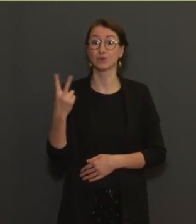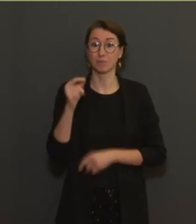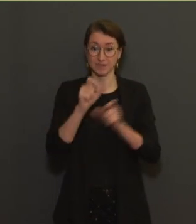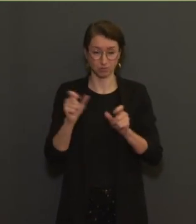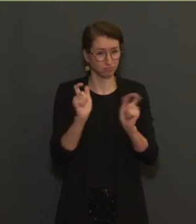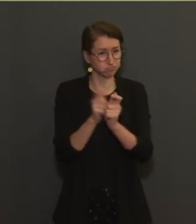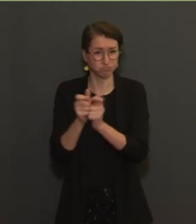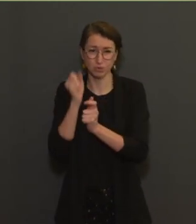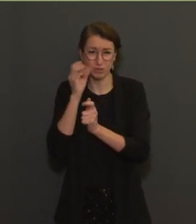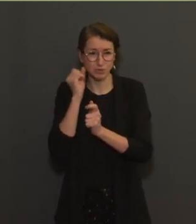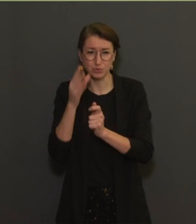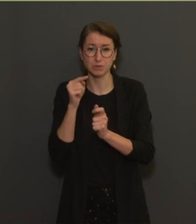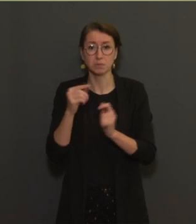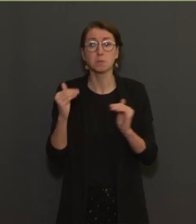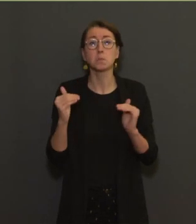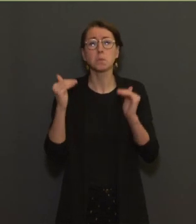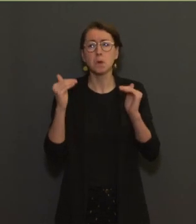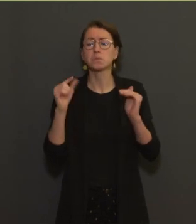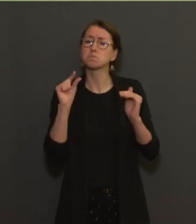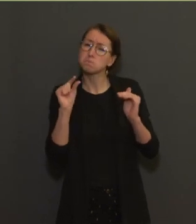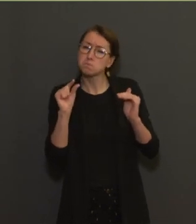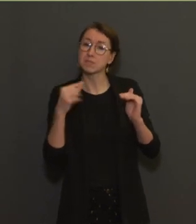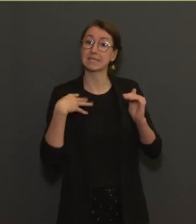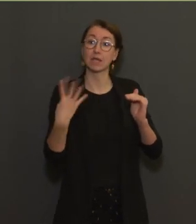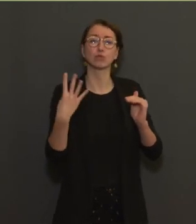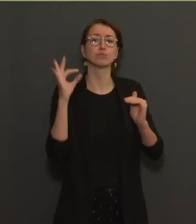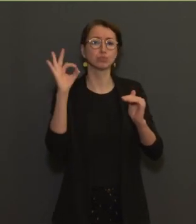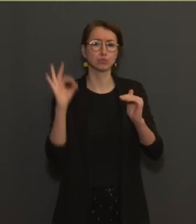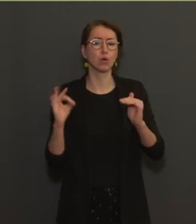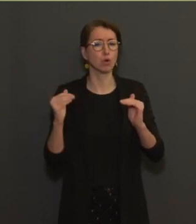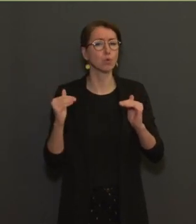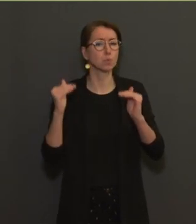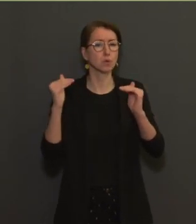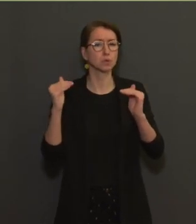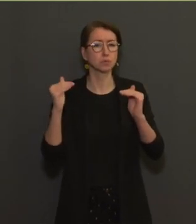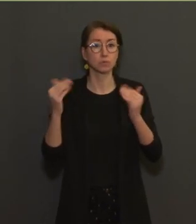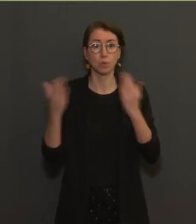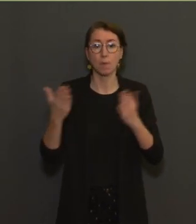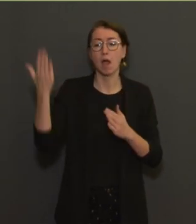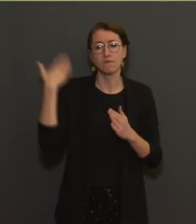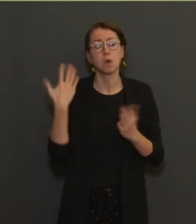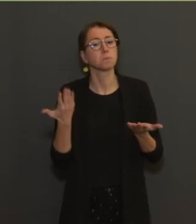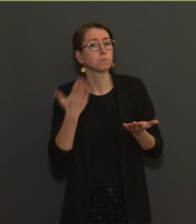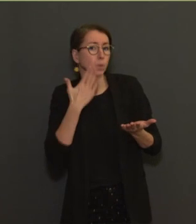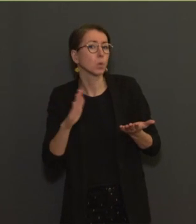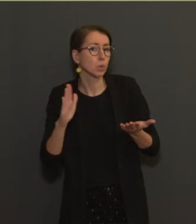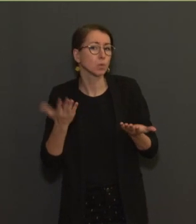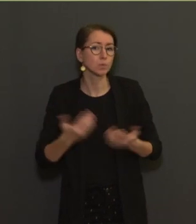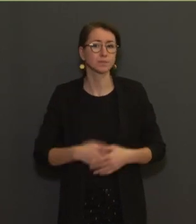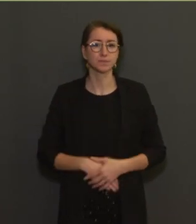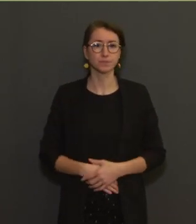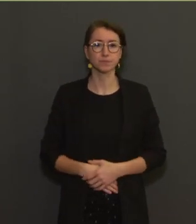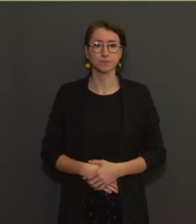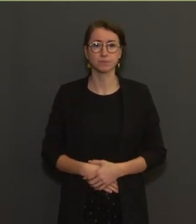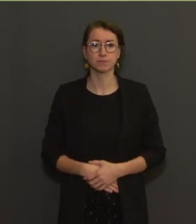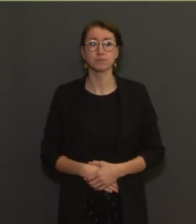seulement 14% par rapport à la semaine précédente. Comme vous le savez, on l'a déjà répété plusieurs fois, le testing, la